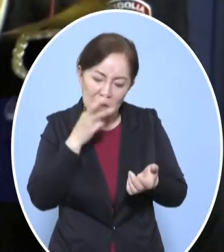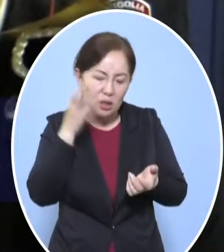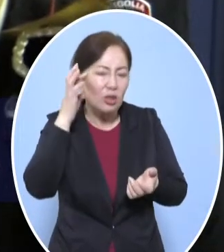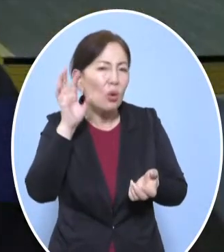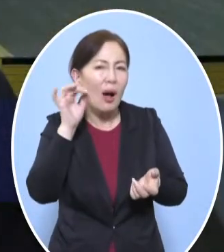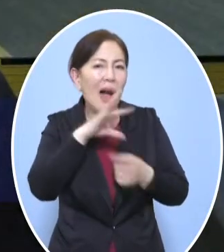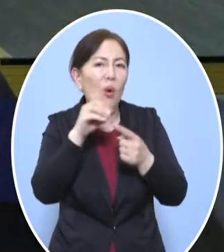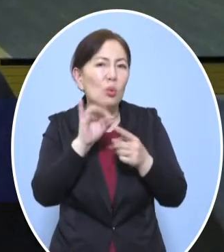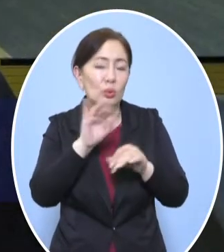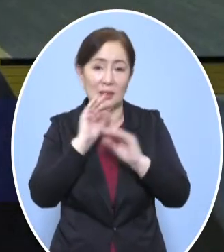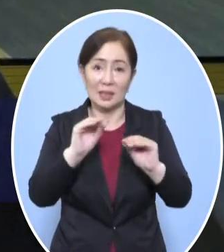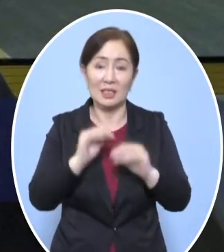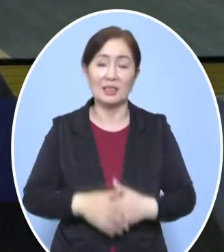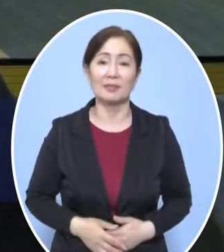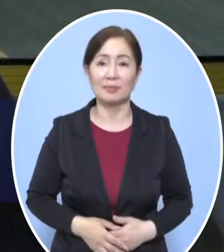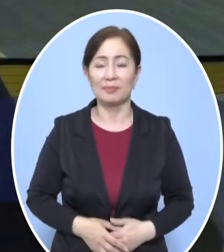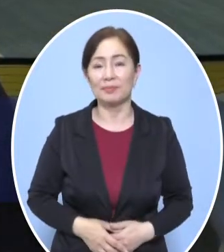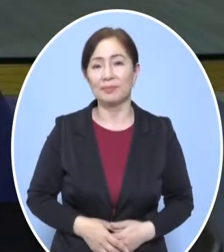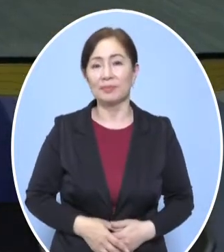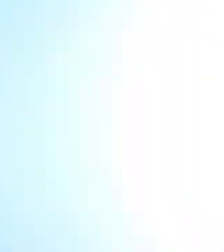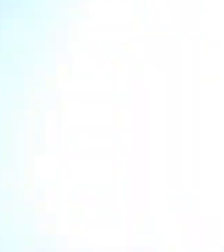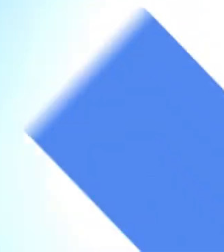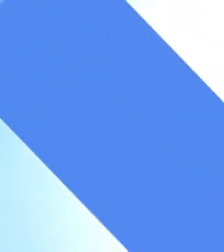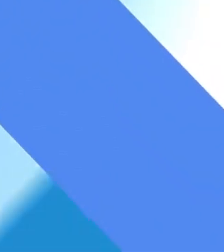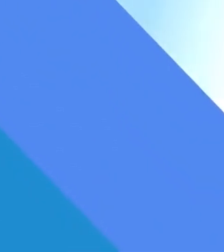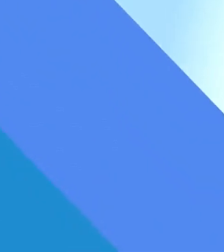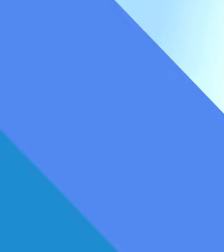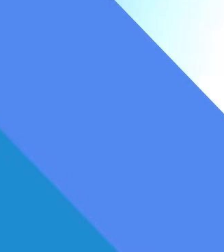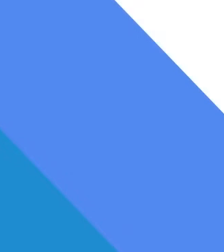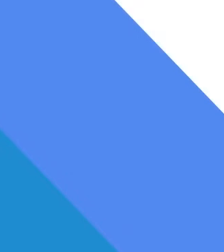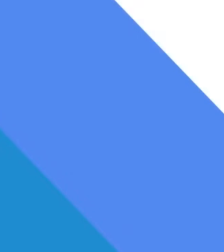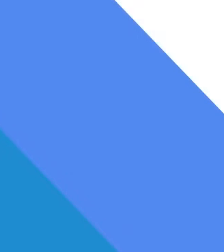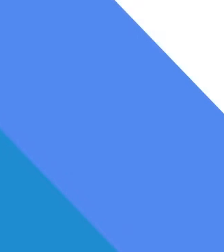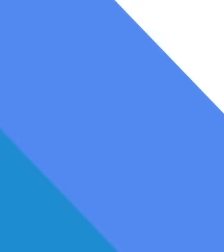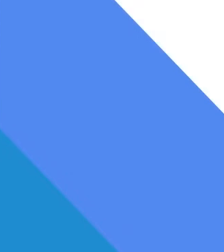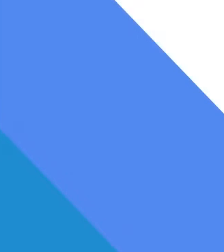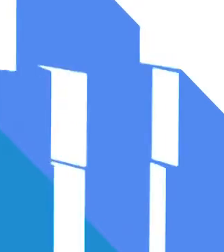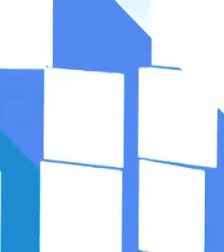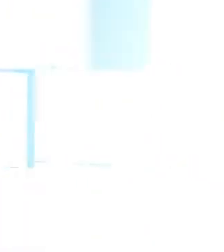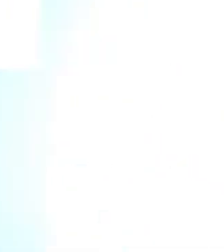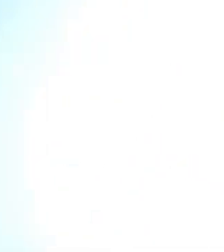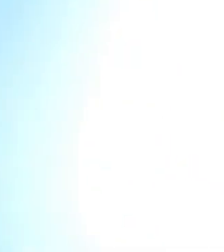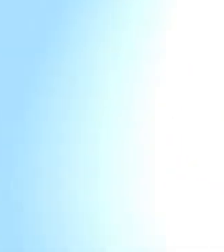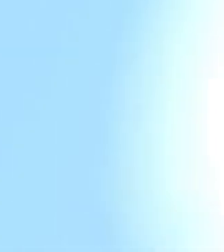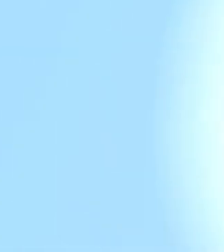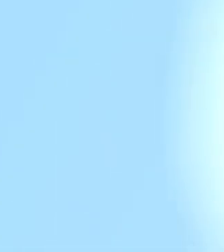зайлшгүй мэдүүл зөх агуулгын хүрээнд хичээлүүдийг орсон юм а. Гомдол мэдээлэл хүлэн авах бас